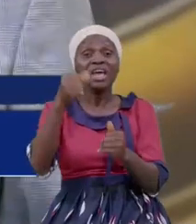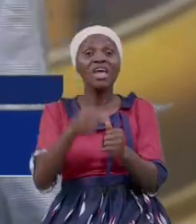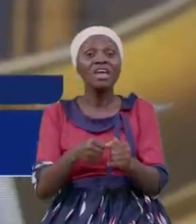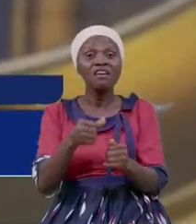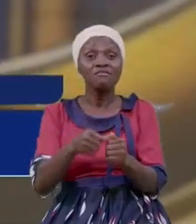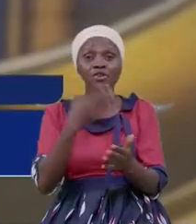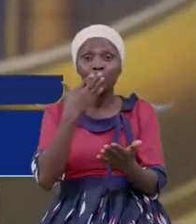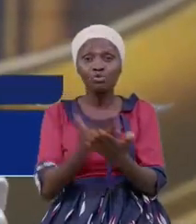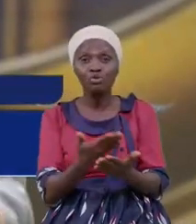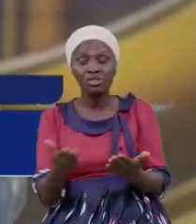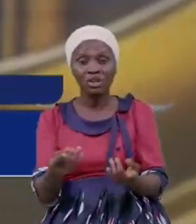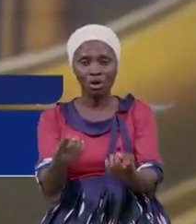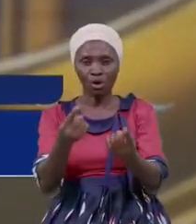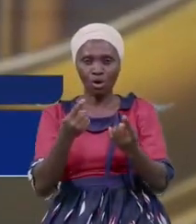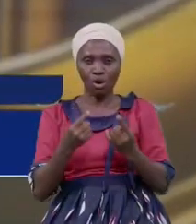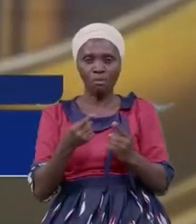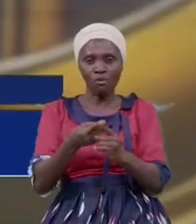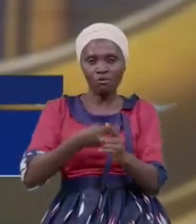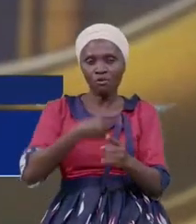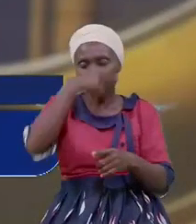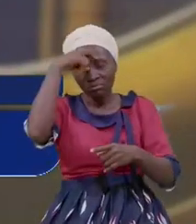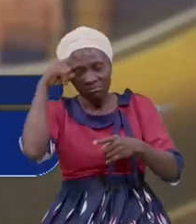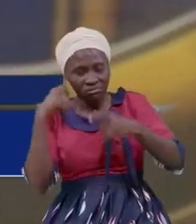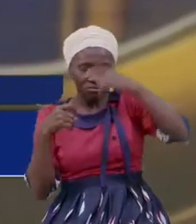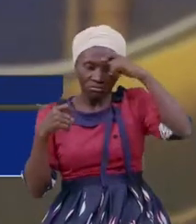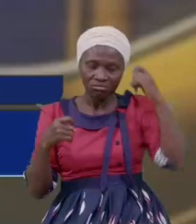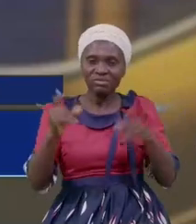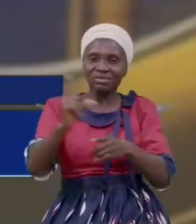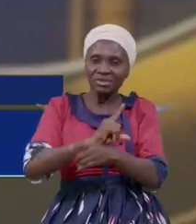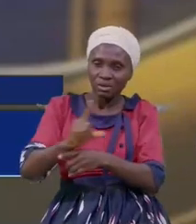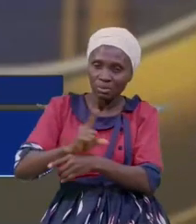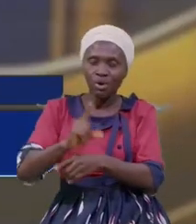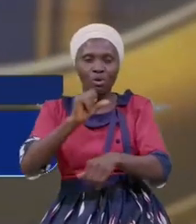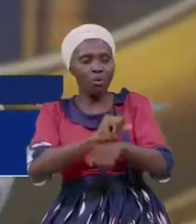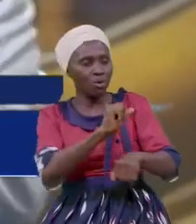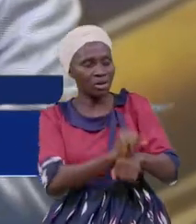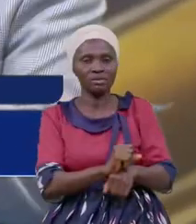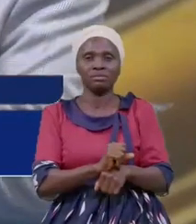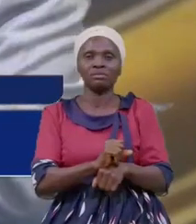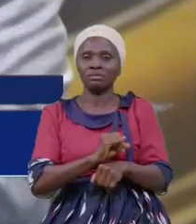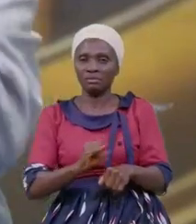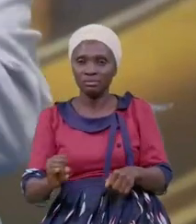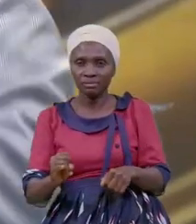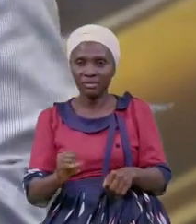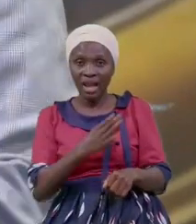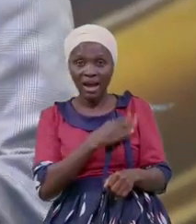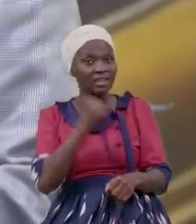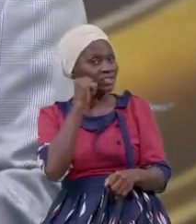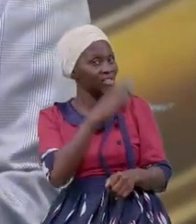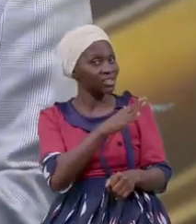sueur toute bonne chose vient après le le travail la plantation le labour et elle